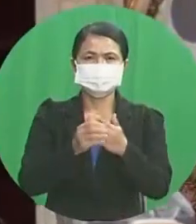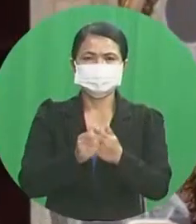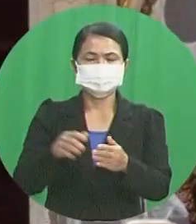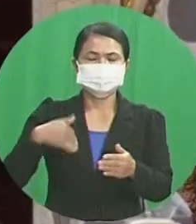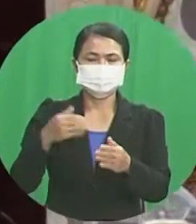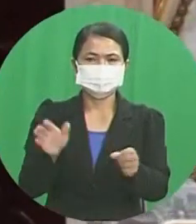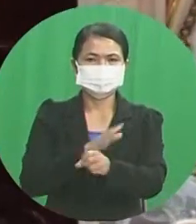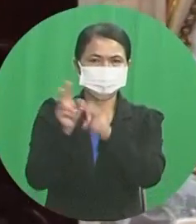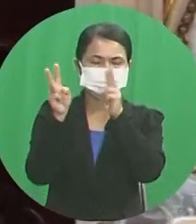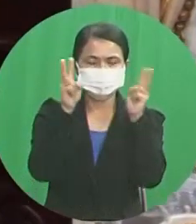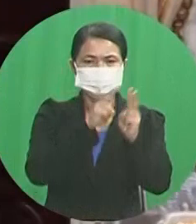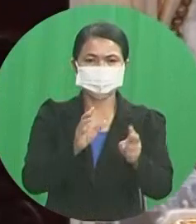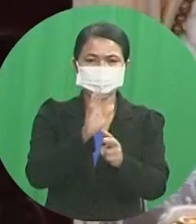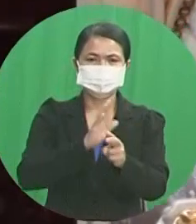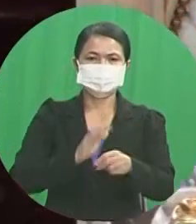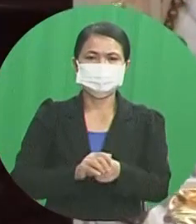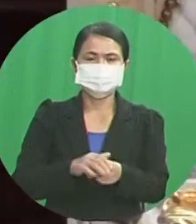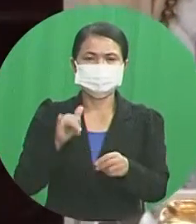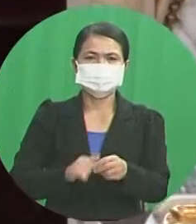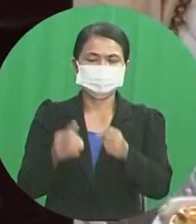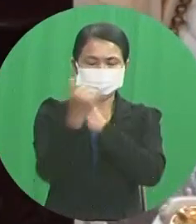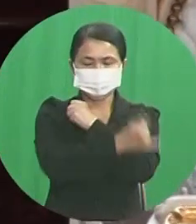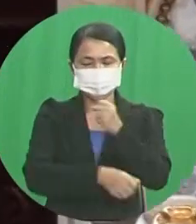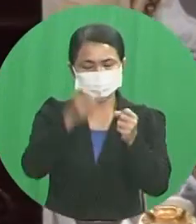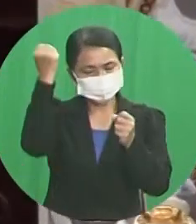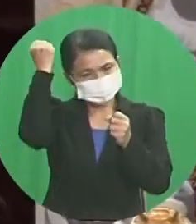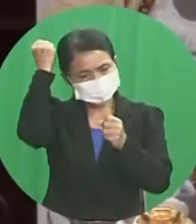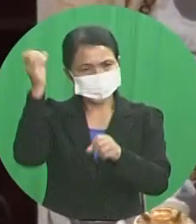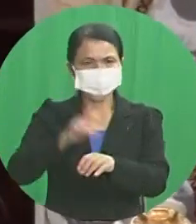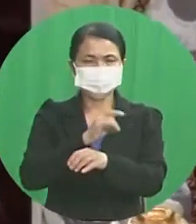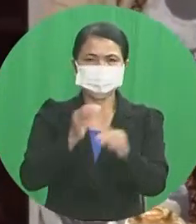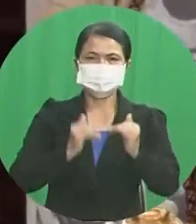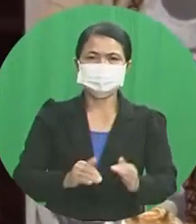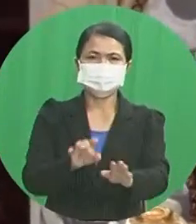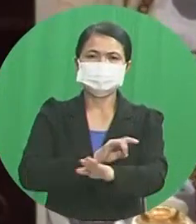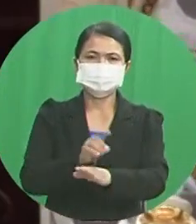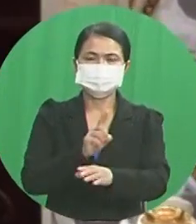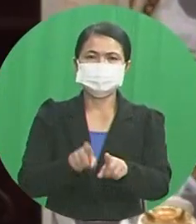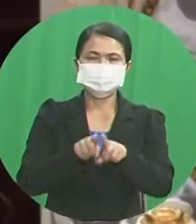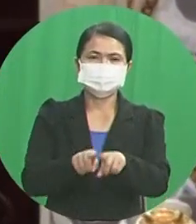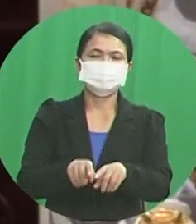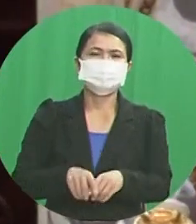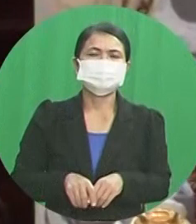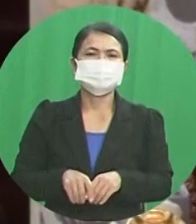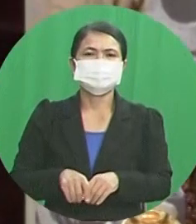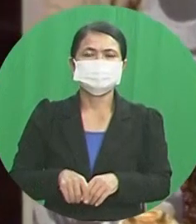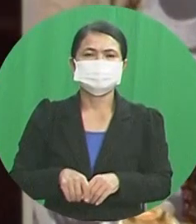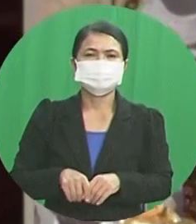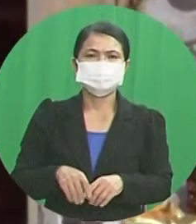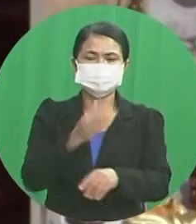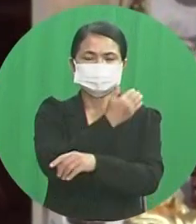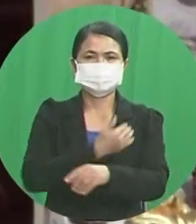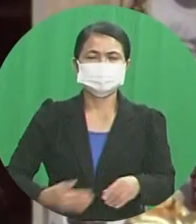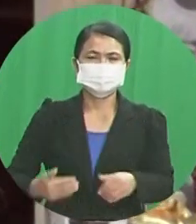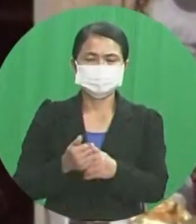ភូទៅបំពេញទស្សនកិច្ចផ្លូវការនៅប្រទេសឡាវក្នុងពេលសមស្របណាមួយផងដែរសម្ដេចអ